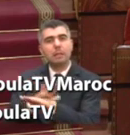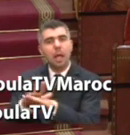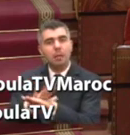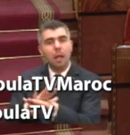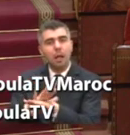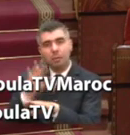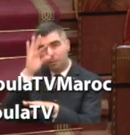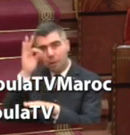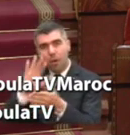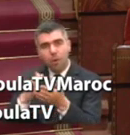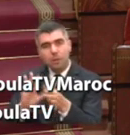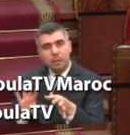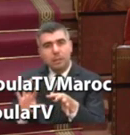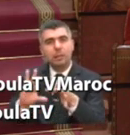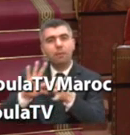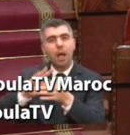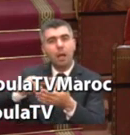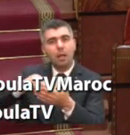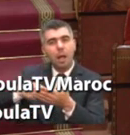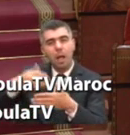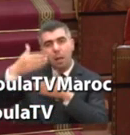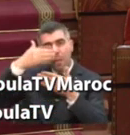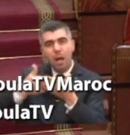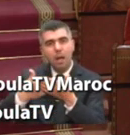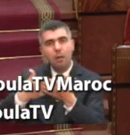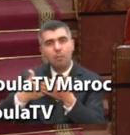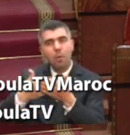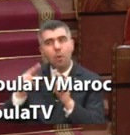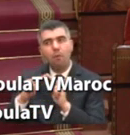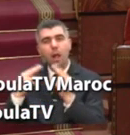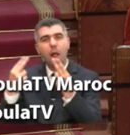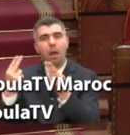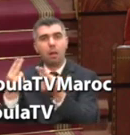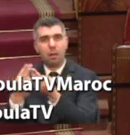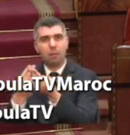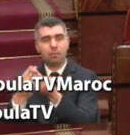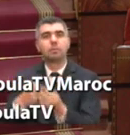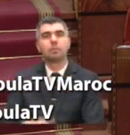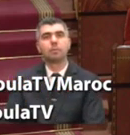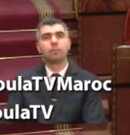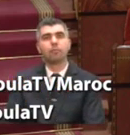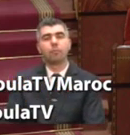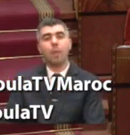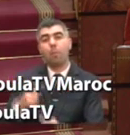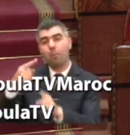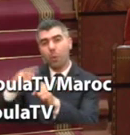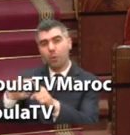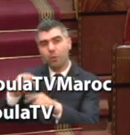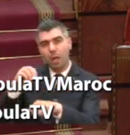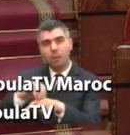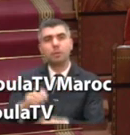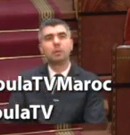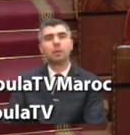لبلادنا، والتي تؤشر عليها المعطيات يعني الأدلة والمعطيات. كذلك